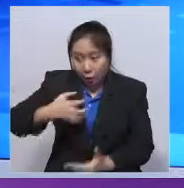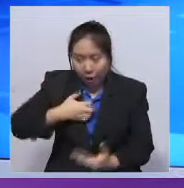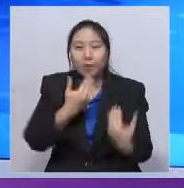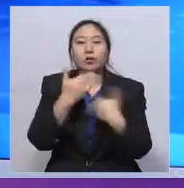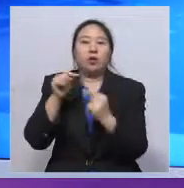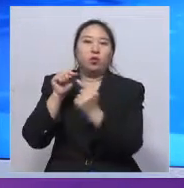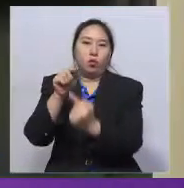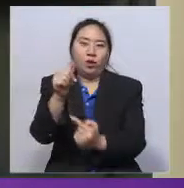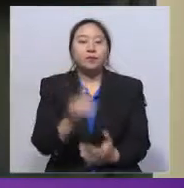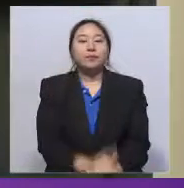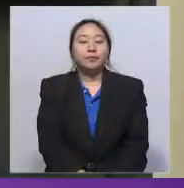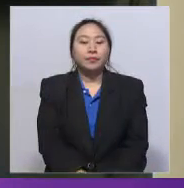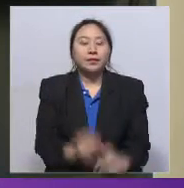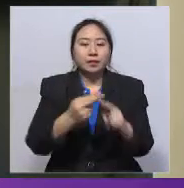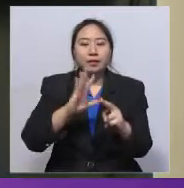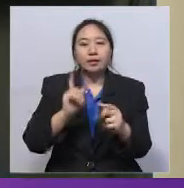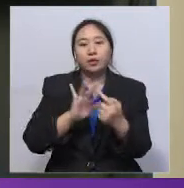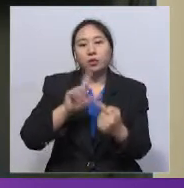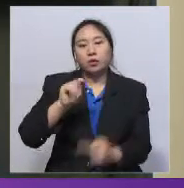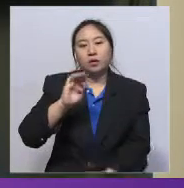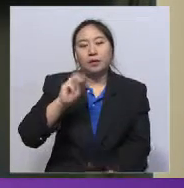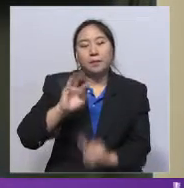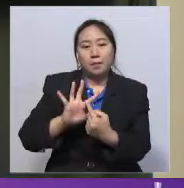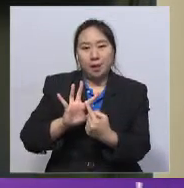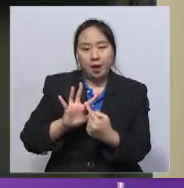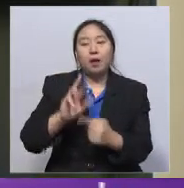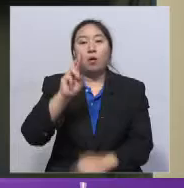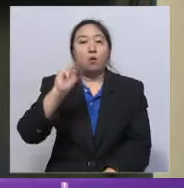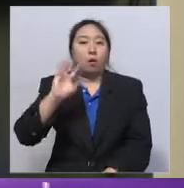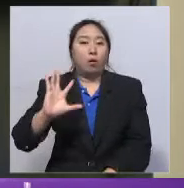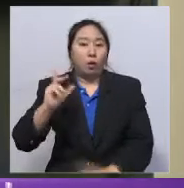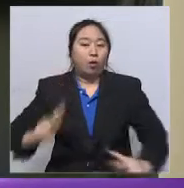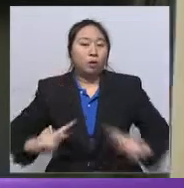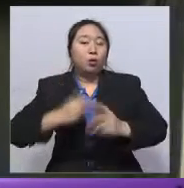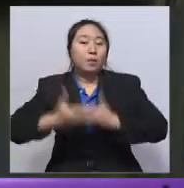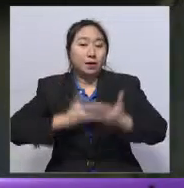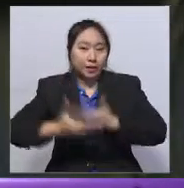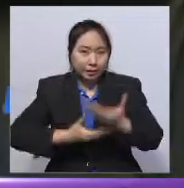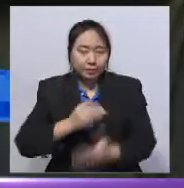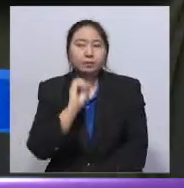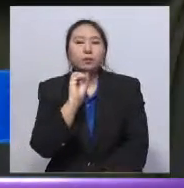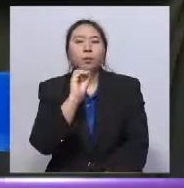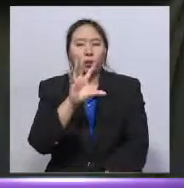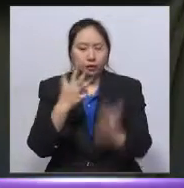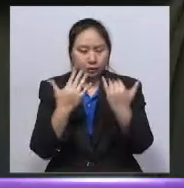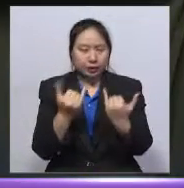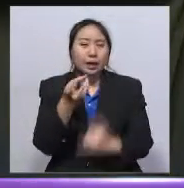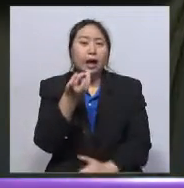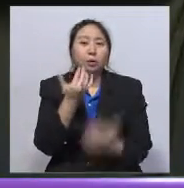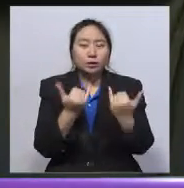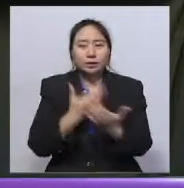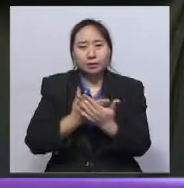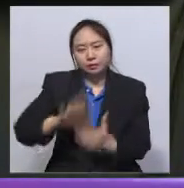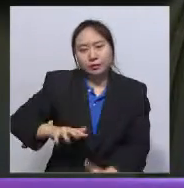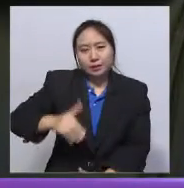ค่ะนางสาวชุติมาบุญยประภัสสรรัฐมนตรีช่วยว่าการกระทรวงพาณิชย์ได้เปิดเผยว่าสถานการณ์ข้าวขณะนี้ดี